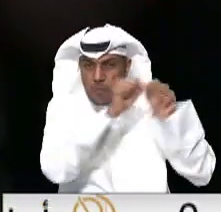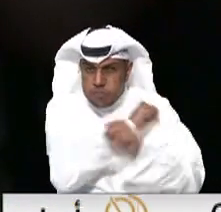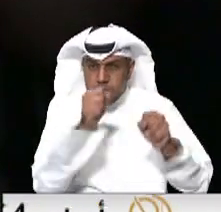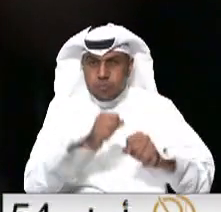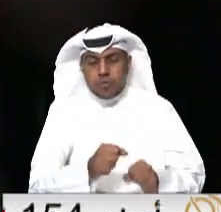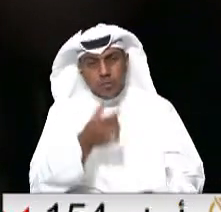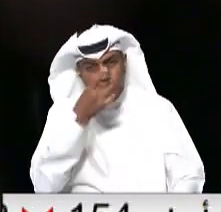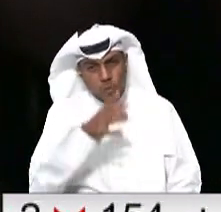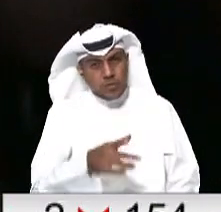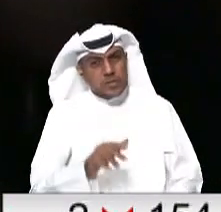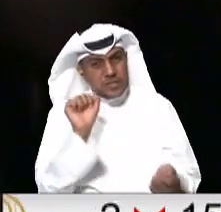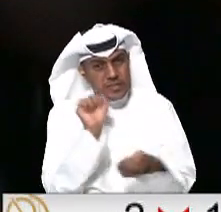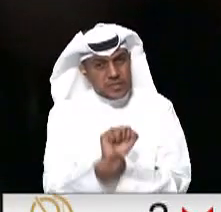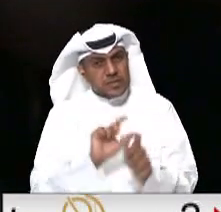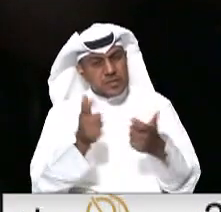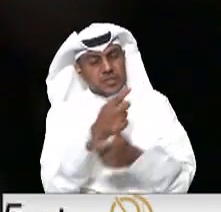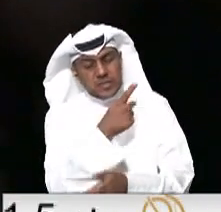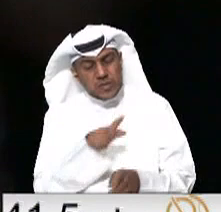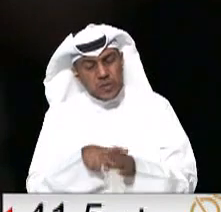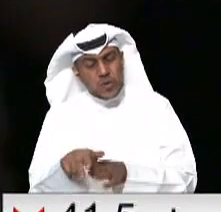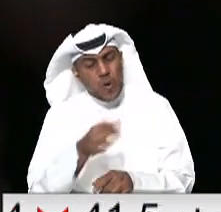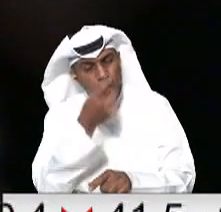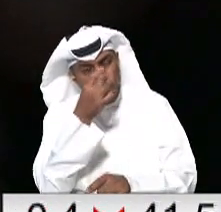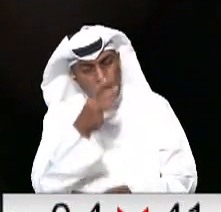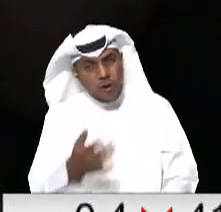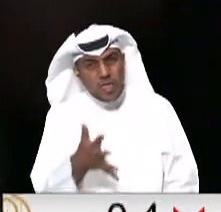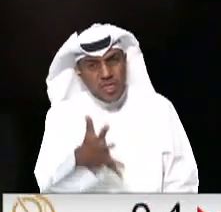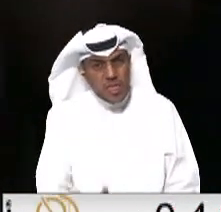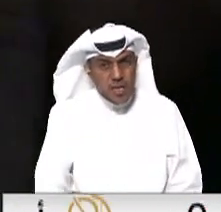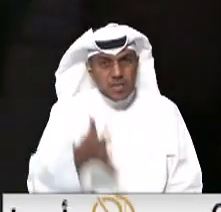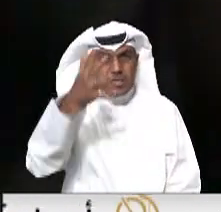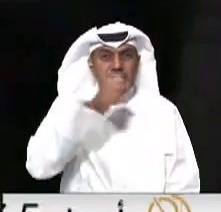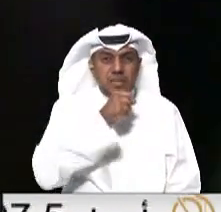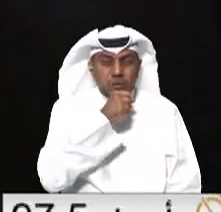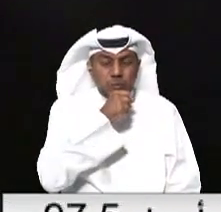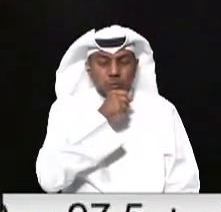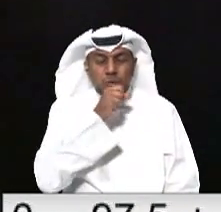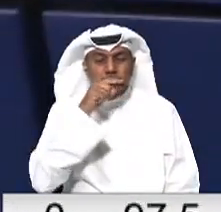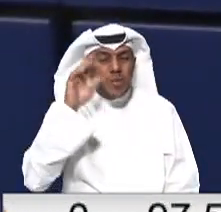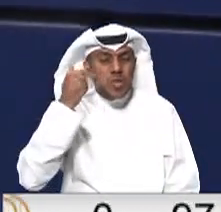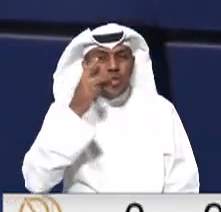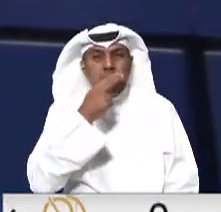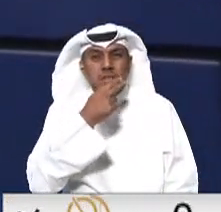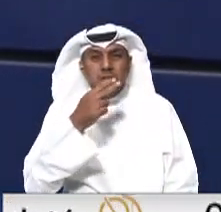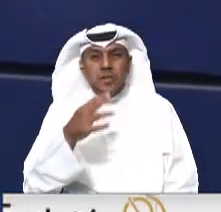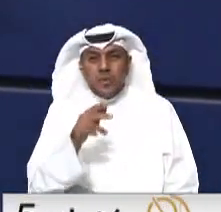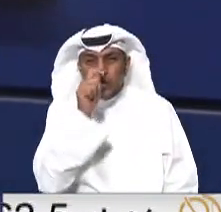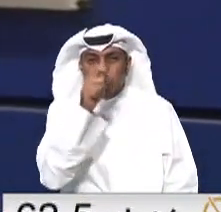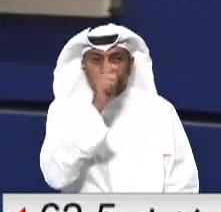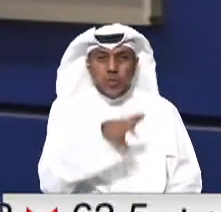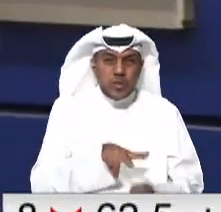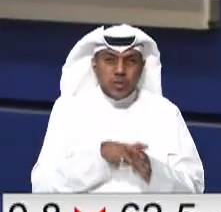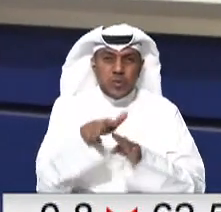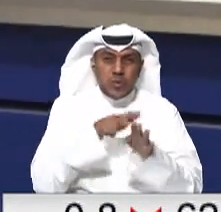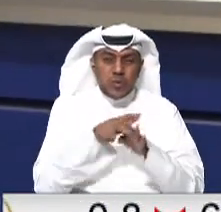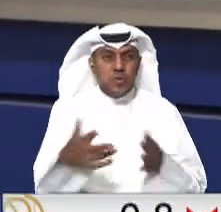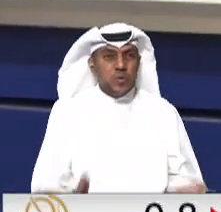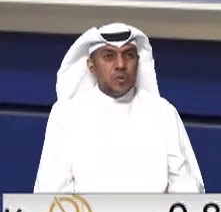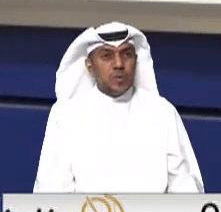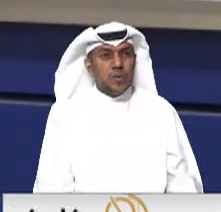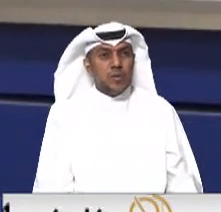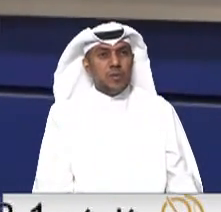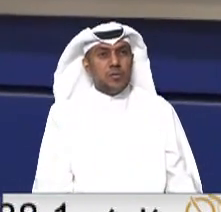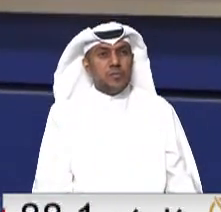تبريره. الشعب الفلسطيني يقبع منذ عقود تحت احتلال يسلب كل حقوقهم. سفير دولة فلسطين لدى النمسا صلاح